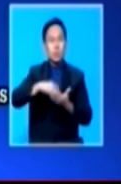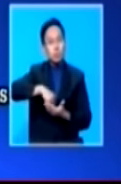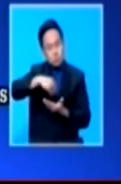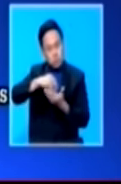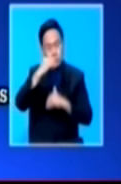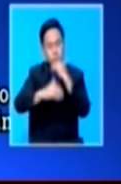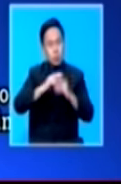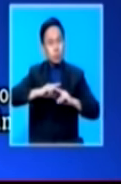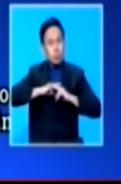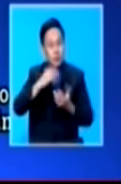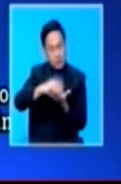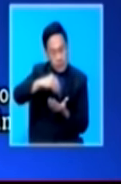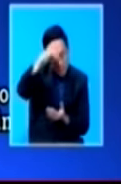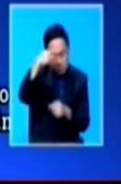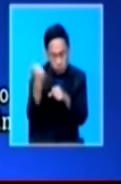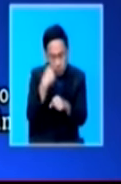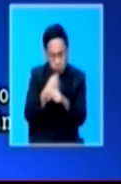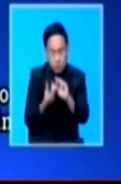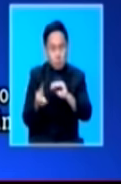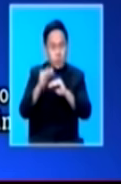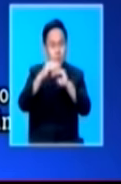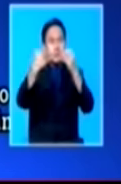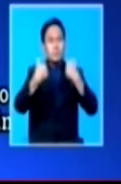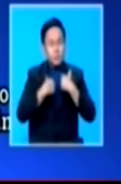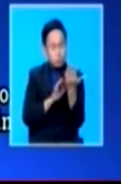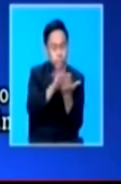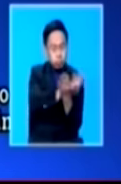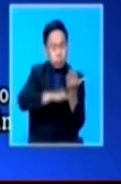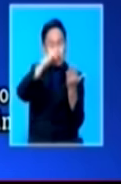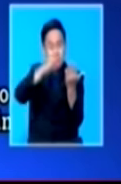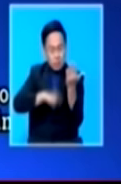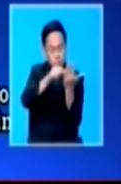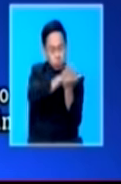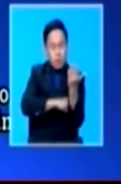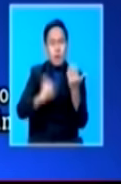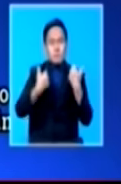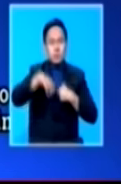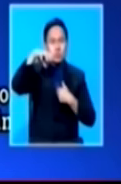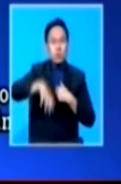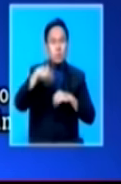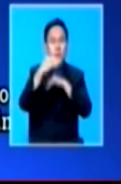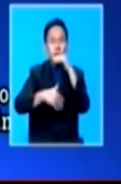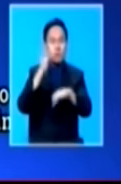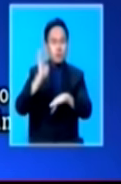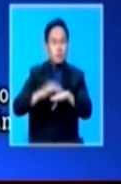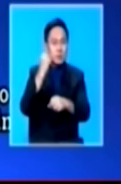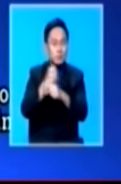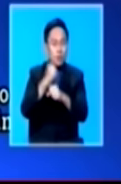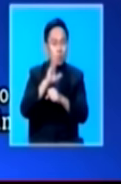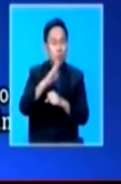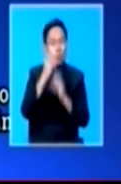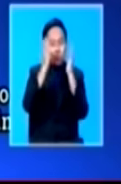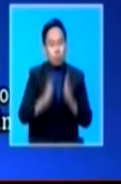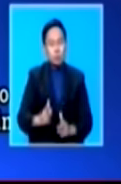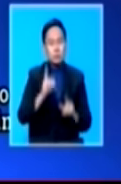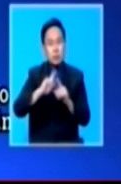าบันอะไรพัฒนาฝีมือแรงงานในทุกพื้นที่นะครับวันนี้ผมสั่งการย้ำไปแล้วนะให้กระทรวงแรงงานให้กระทรวงมหาดไทยแล้ว